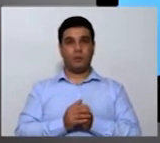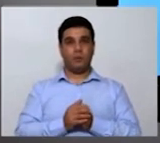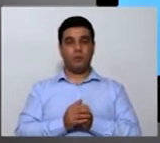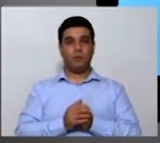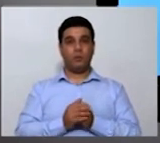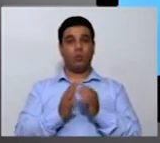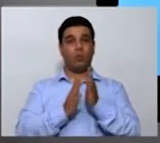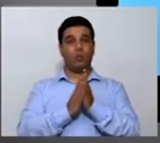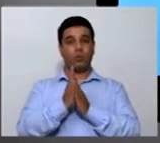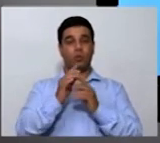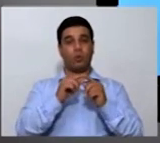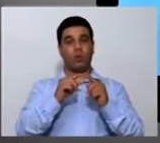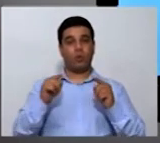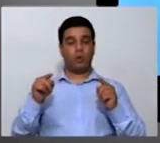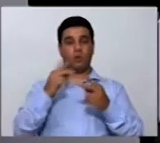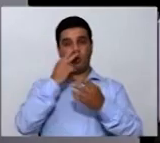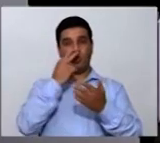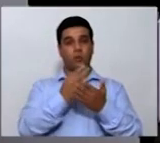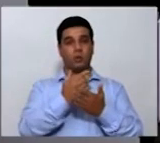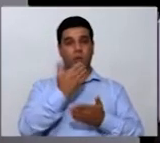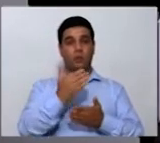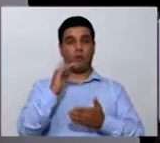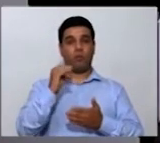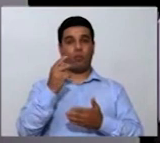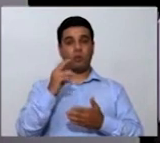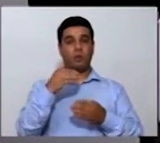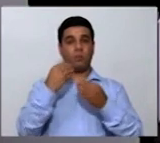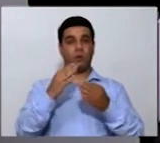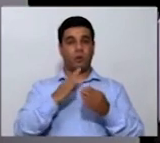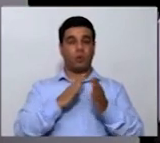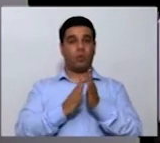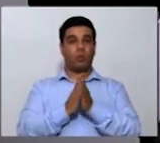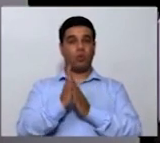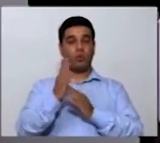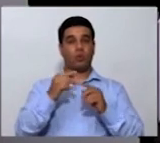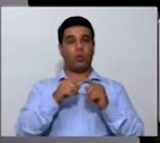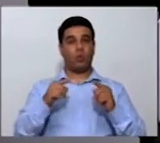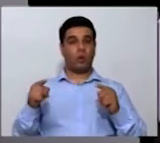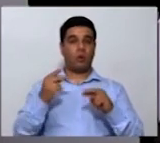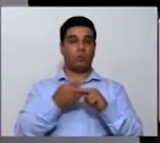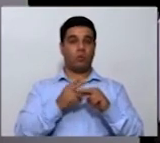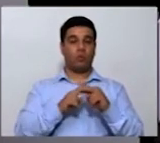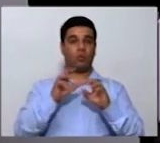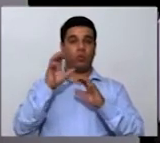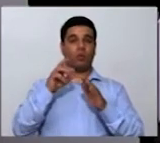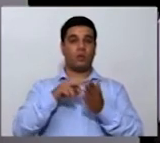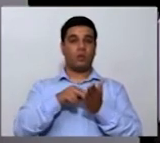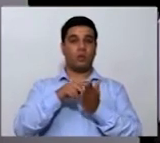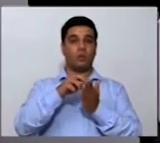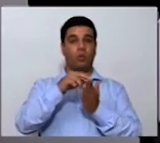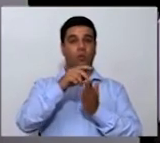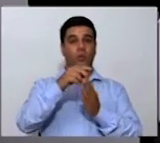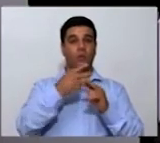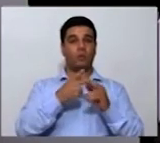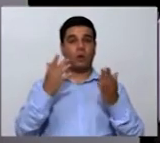Endi o'sish oralig'ini ko'rsating. Funksiya berilgan, o'sish oralig'i. Demak, toqqa chiqyapmiz.